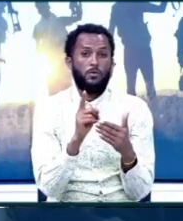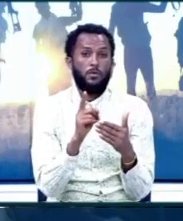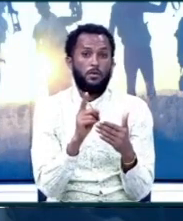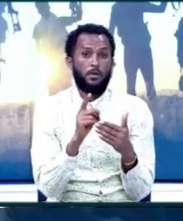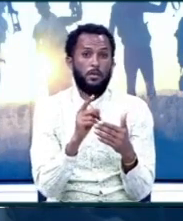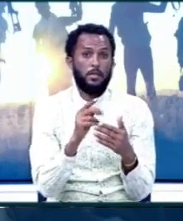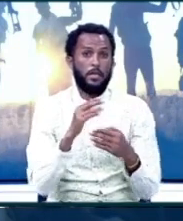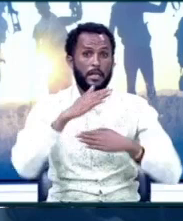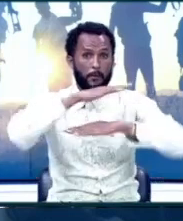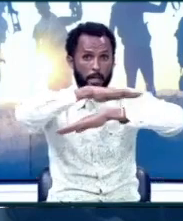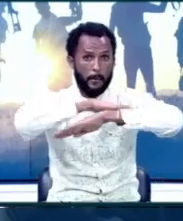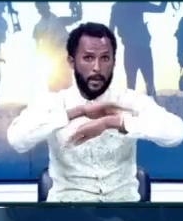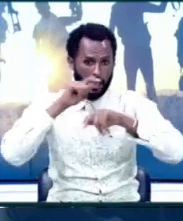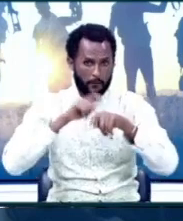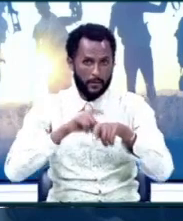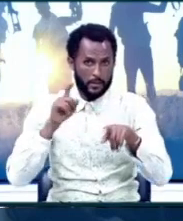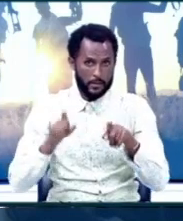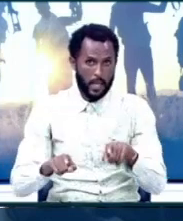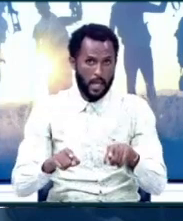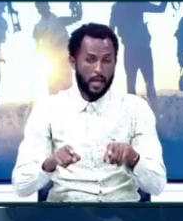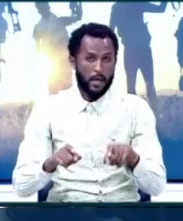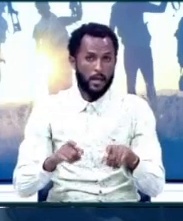ኣብ ምዕራፍ እዚኣ ክትንበት ኣሎ።